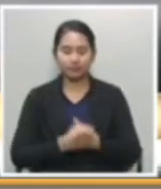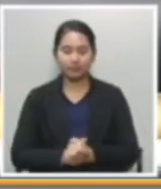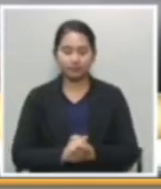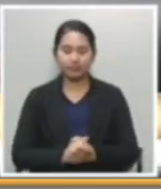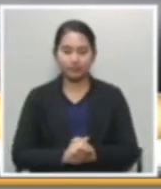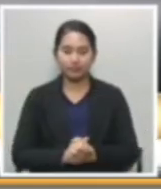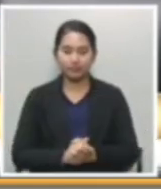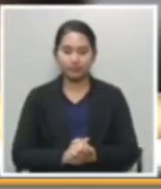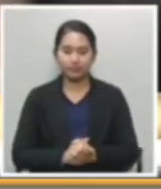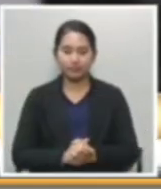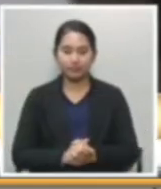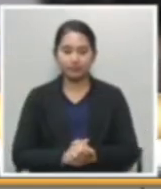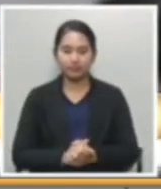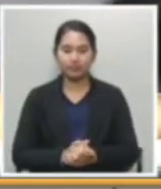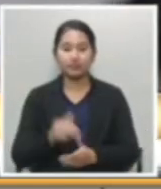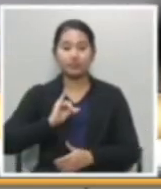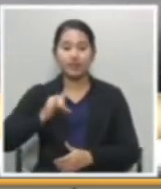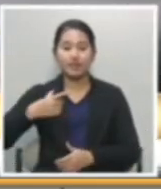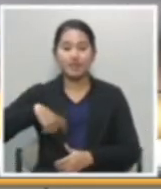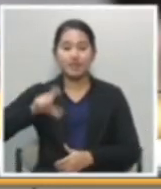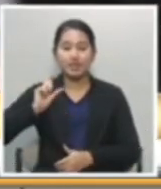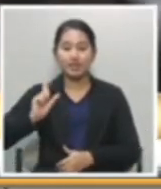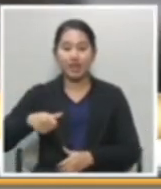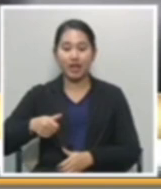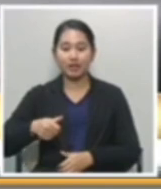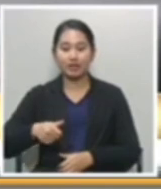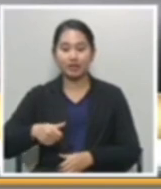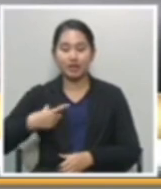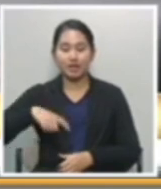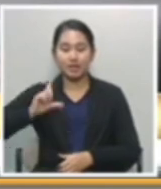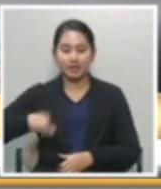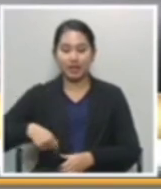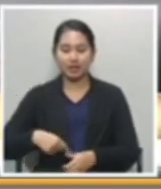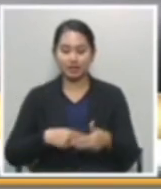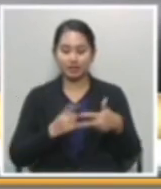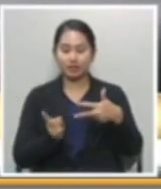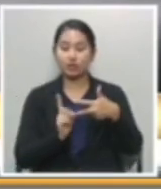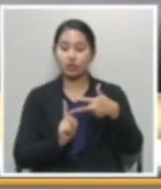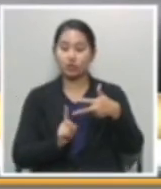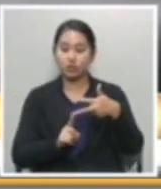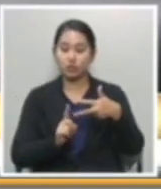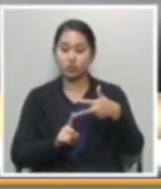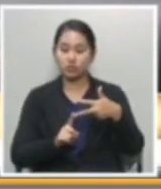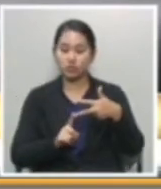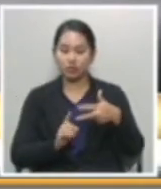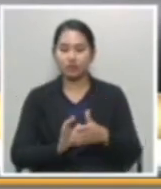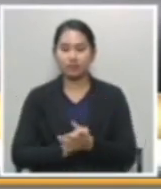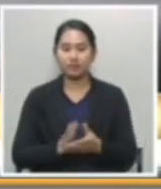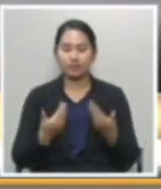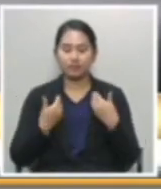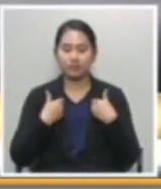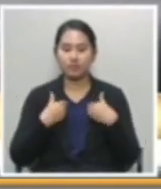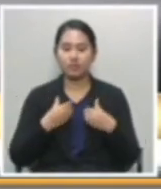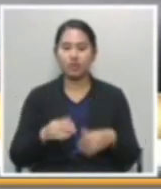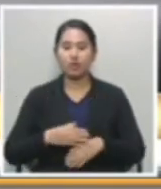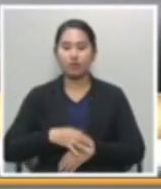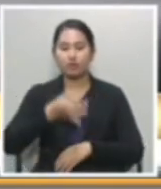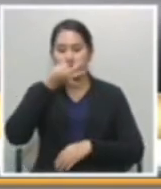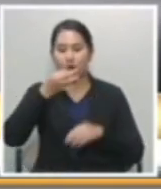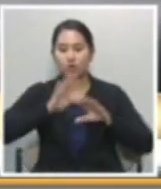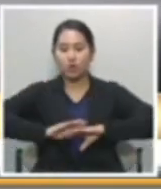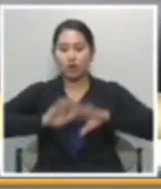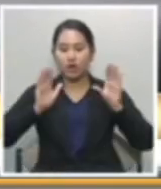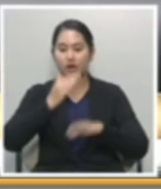งั้นบางคดีศาลชั้นต้นศาลอุทธรณ์จำคุกนะปศาลฎีกายกฟ้องเพราะอะไรเพรา